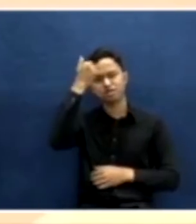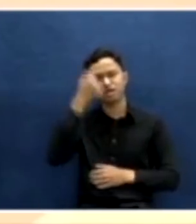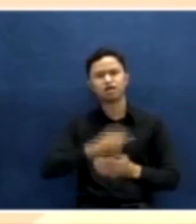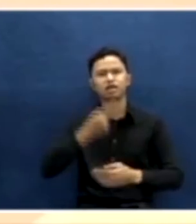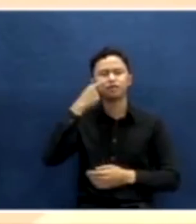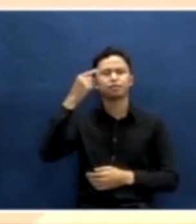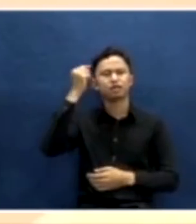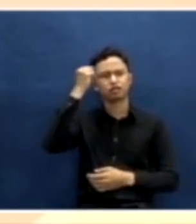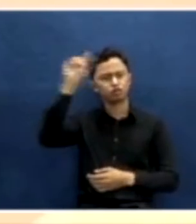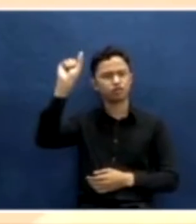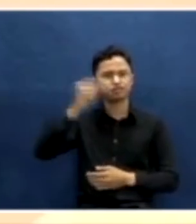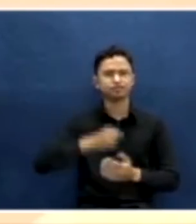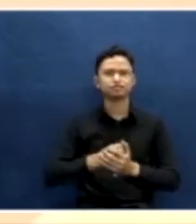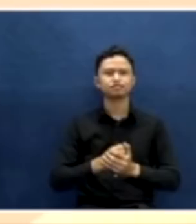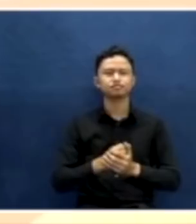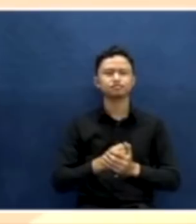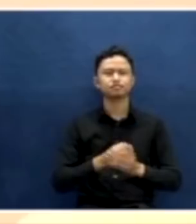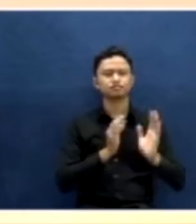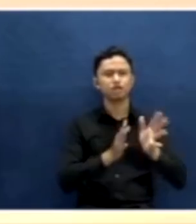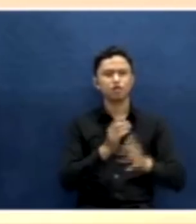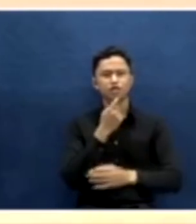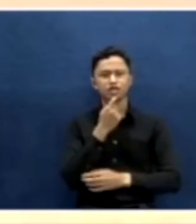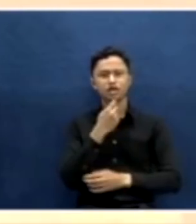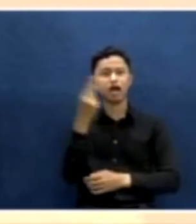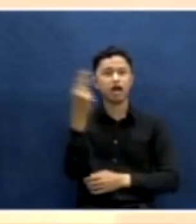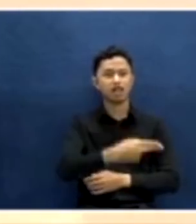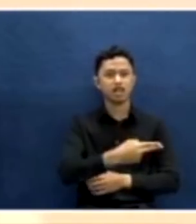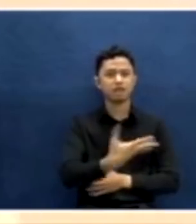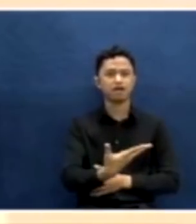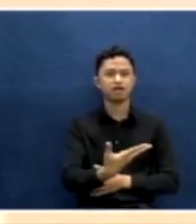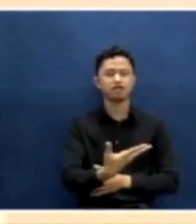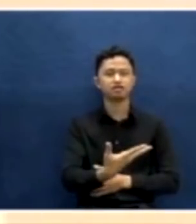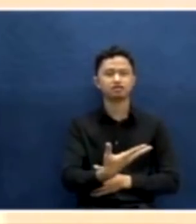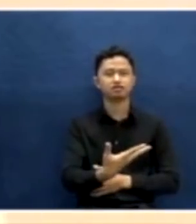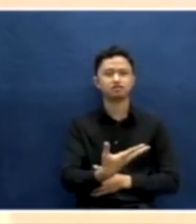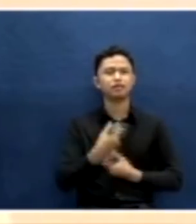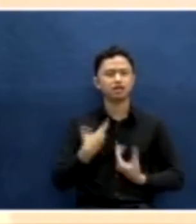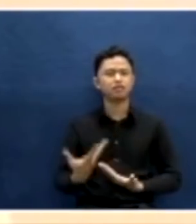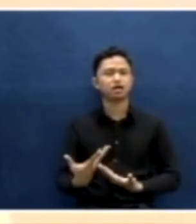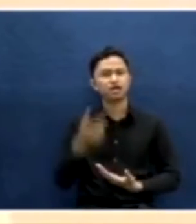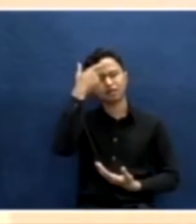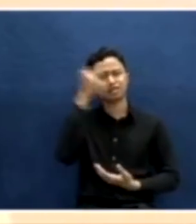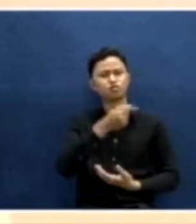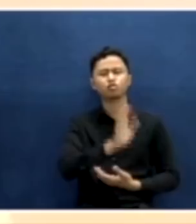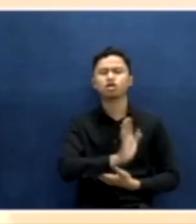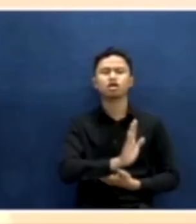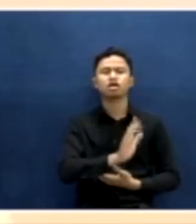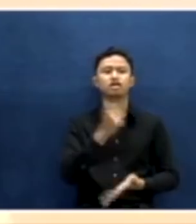dan konversi tasnya tidak ada yang membicarakan apa yang halal akan kita dapatkan ketika mereka belajar karena